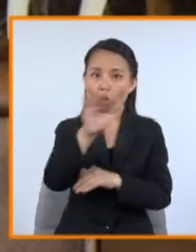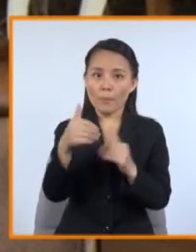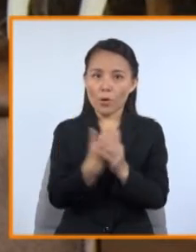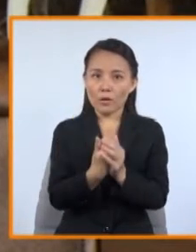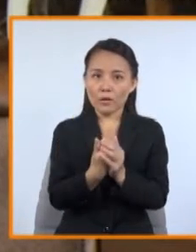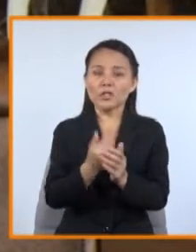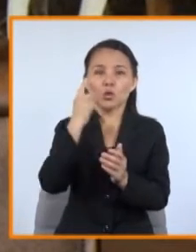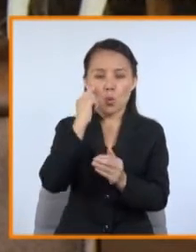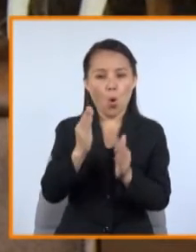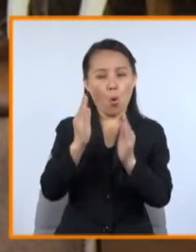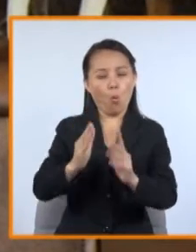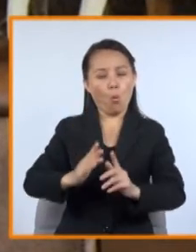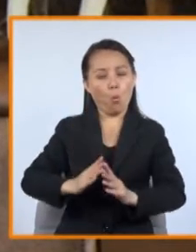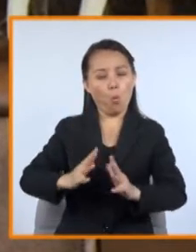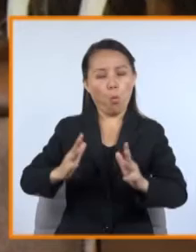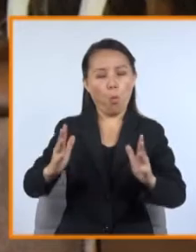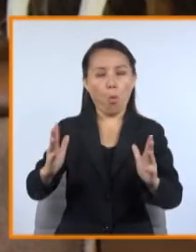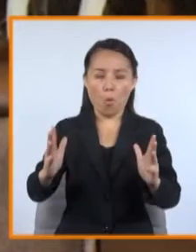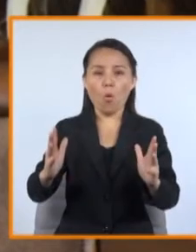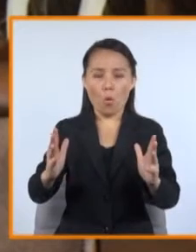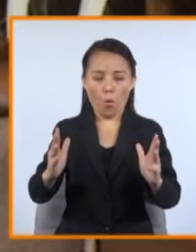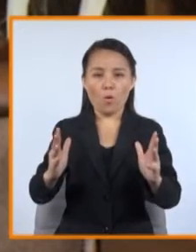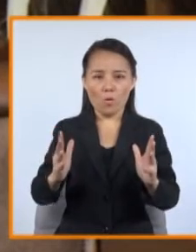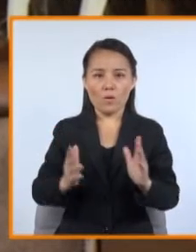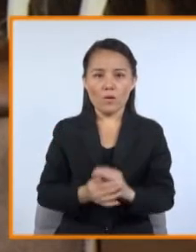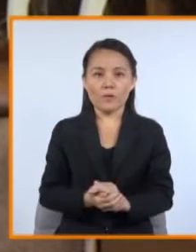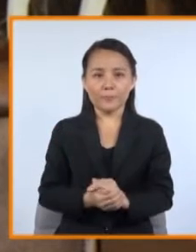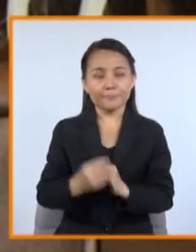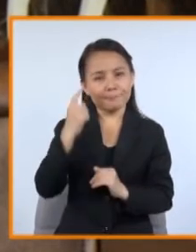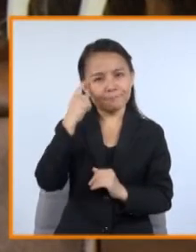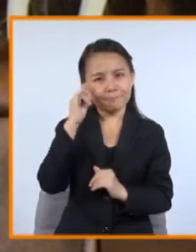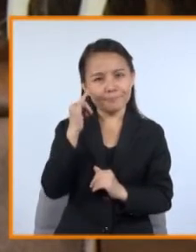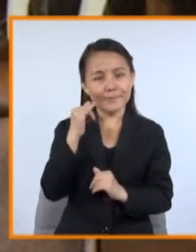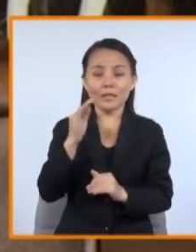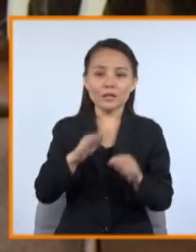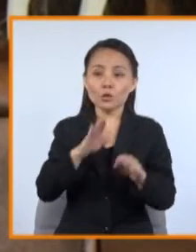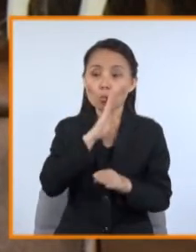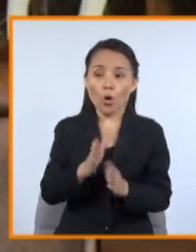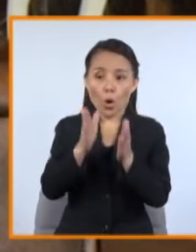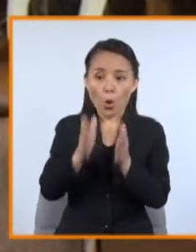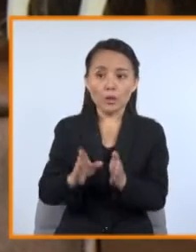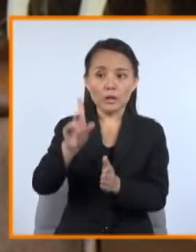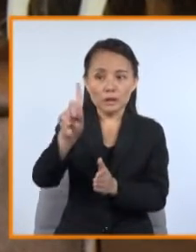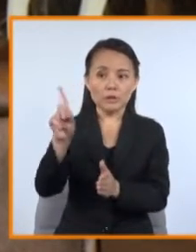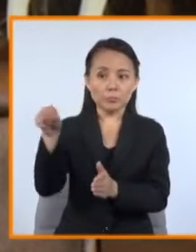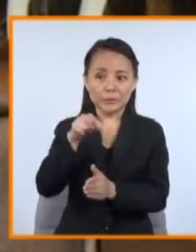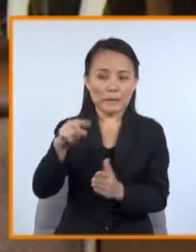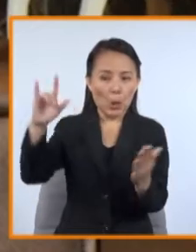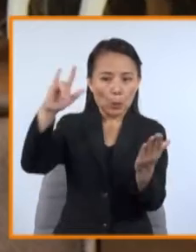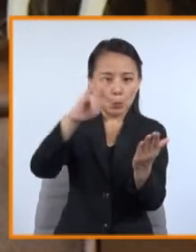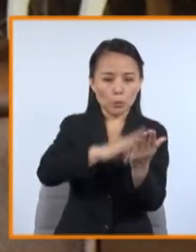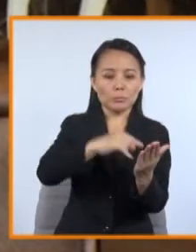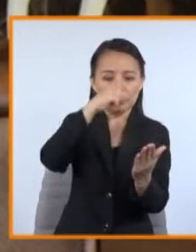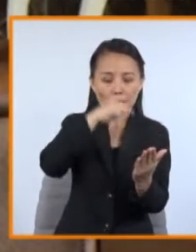ตลาดมันกว้างมากเลยนะครับเยอะมากเลยเอาแค่ 1% มาแถวบ้านเราเนี่ยก็โรง